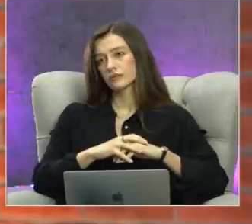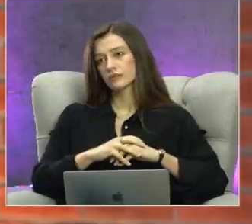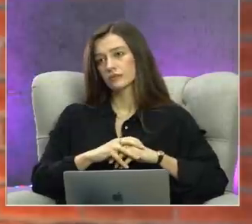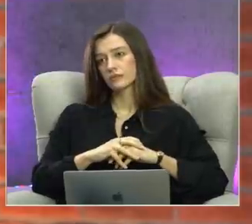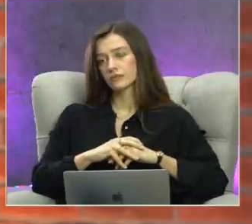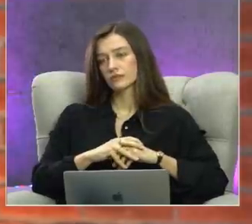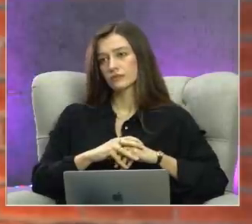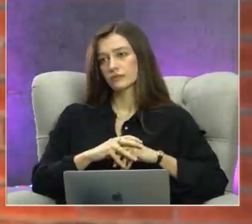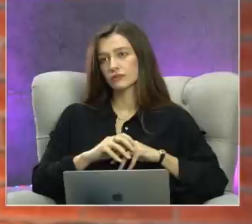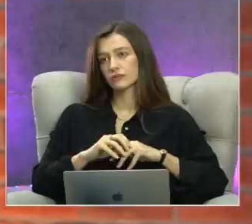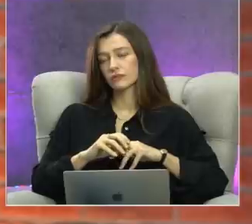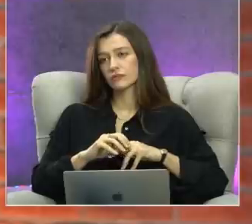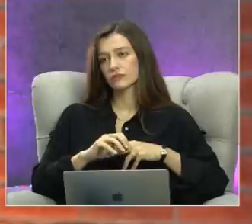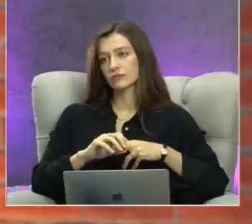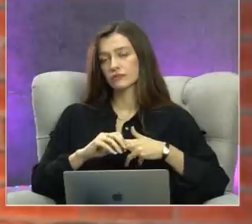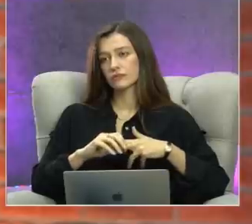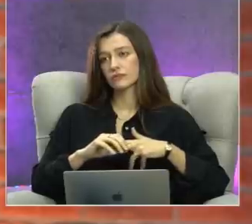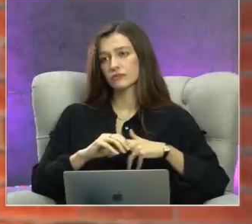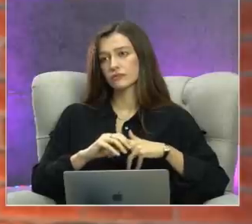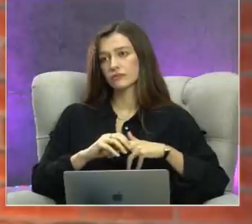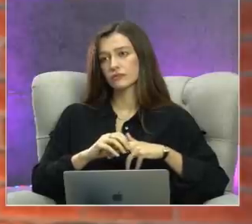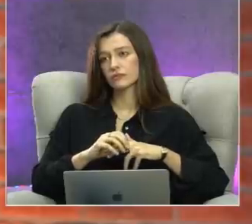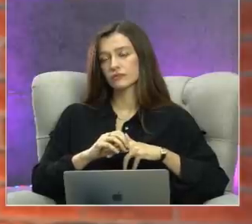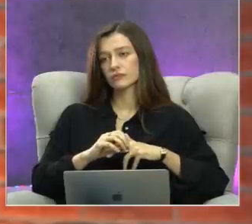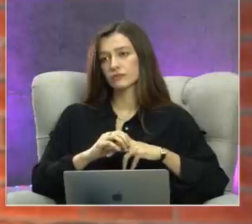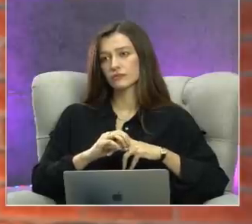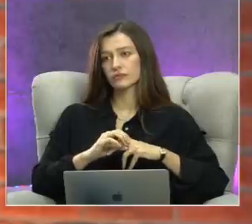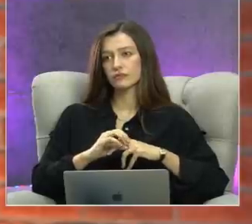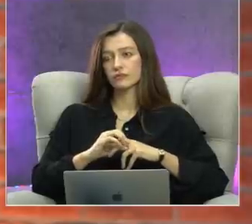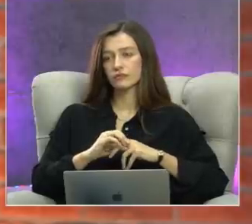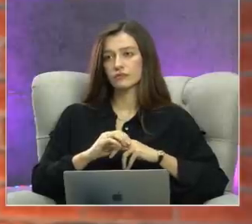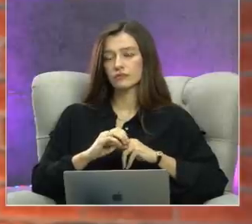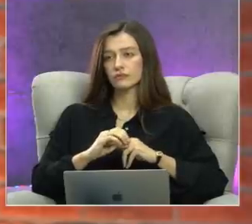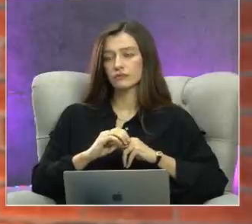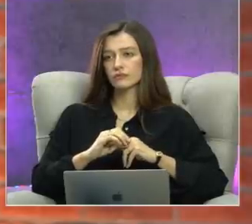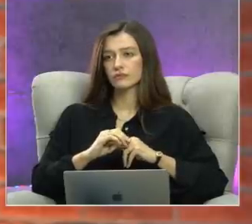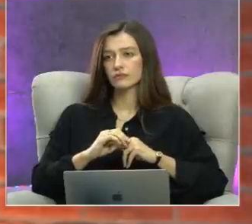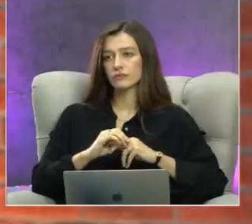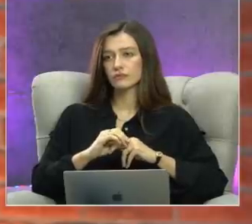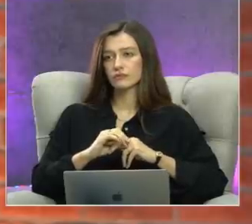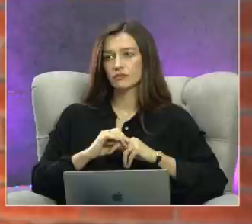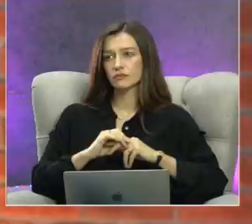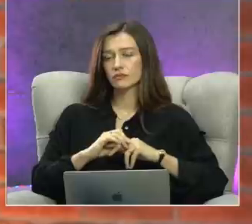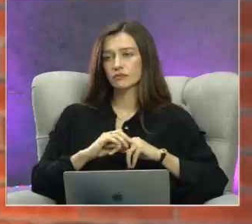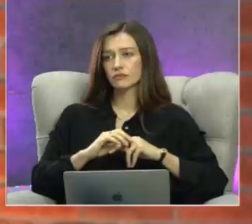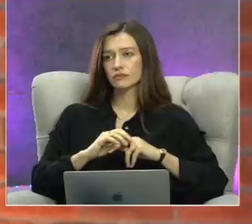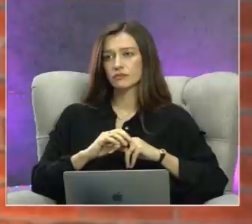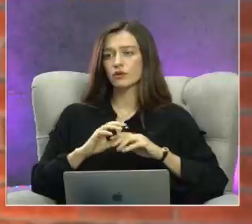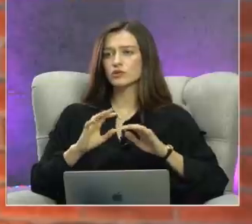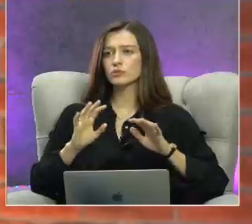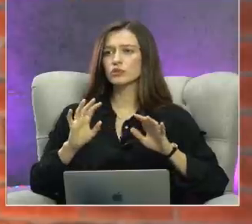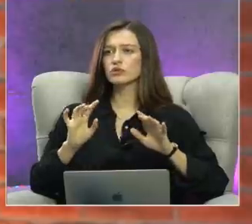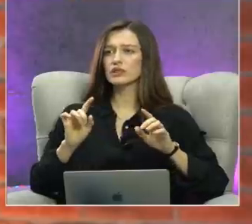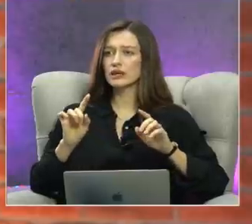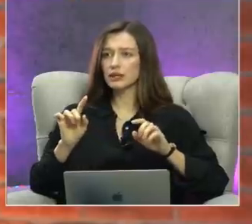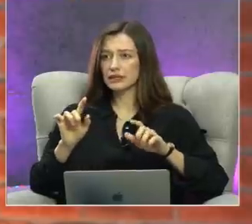Ama birisi bu sorulara cevap verecek olursa rahat hissediyoruz kendimizi. Ya da kendimizce bir cevap bulursak daha rahat, böyle zeminimiz sağlanmış gibi falan oluyor. Hocam